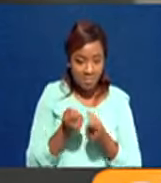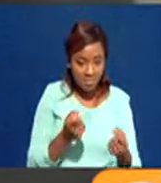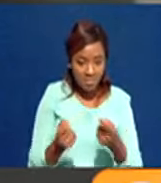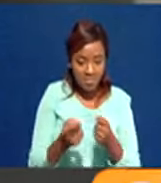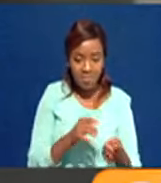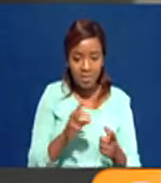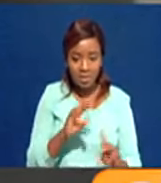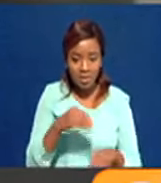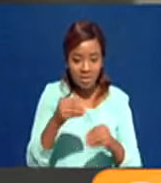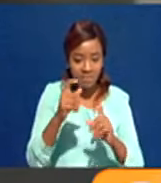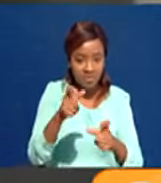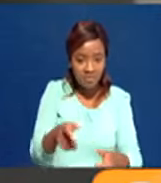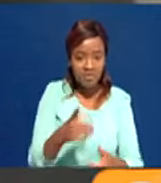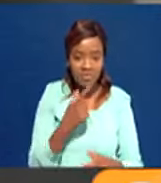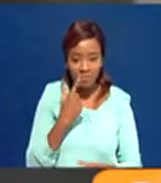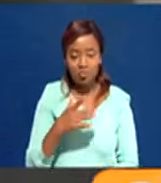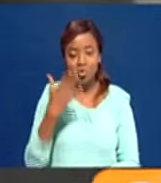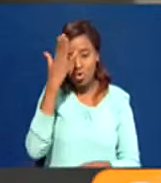succession ilienda.